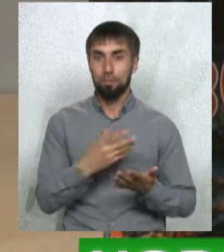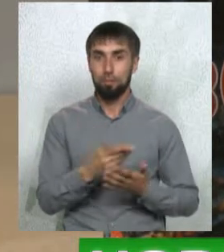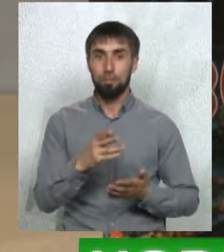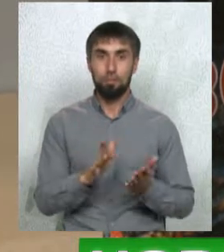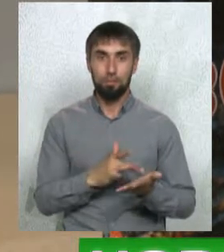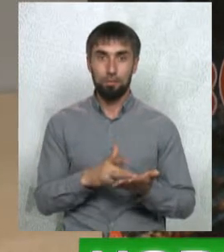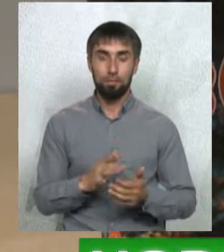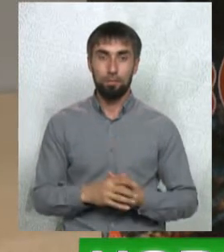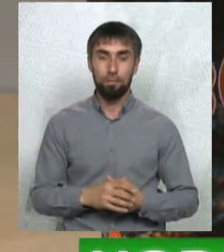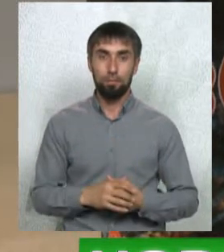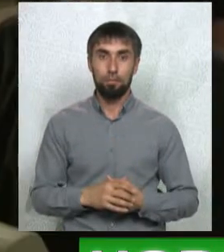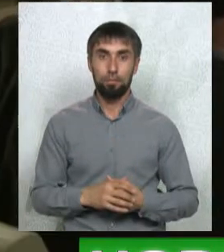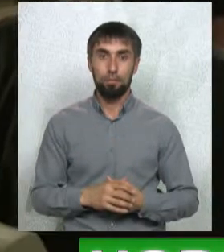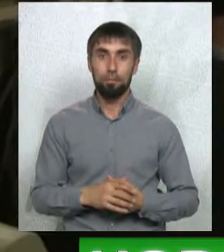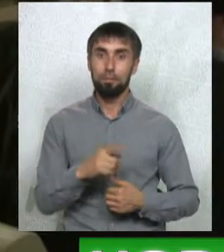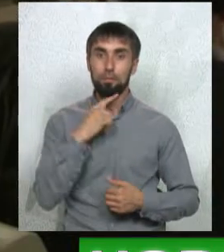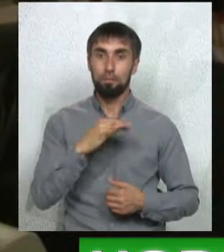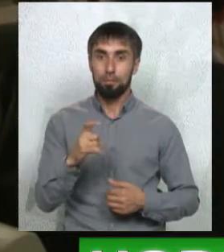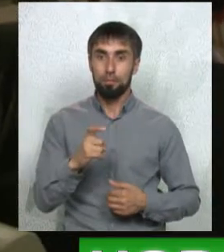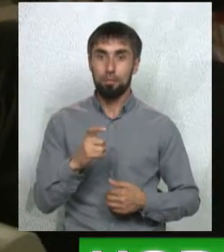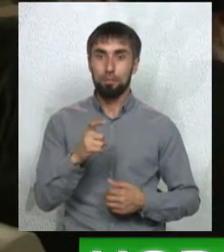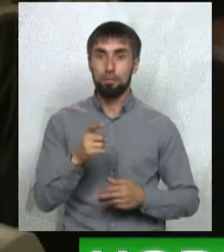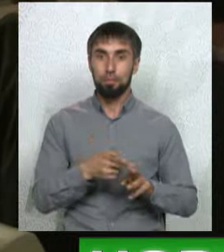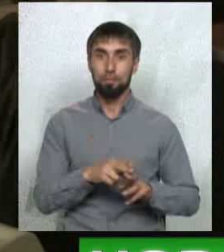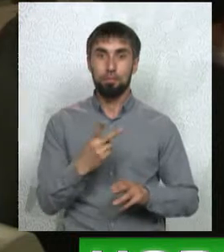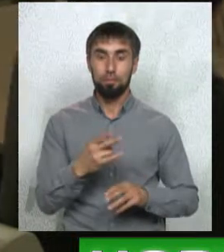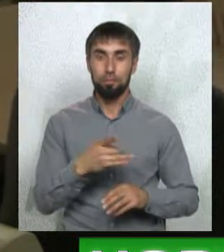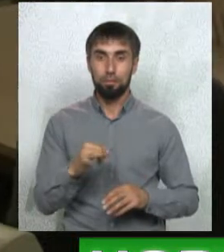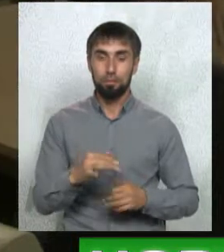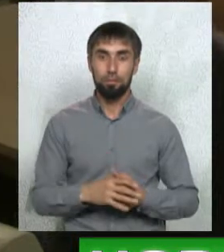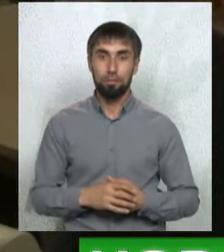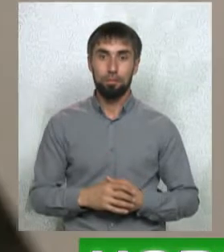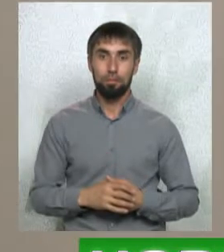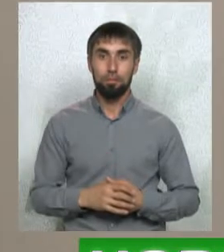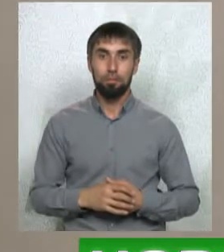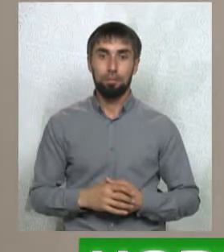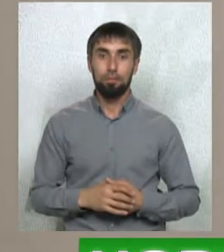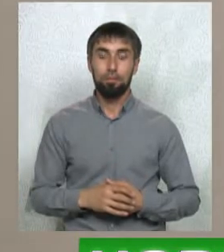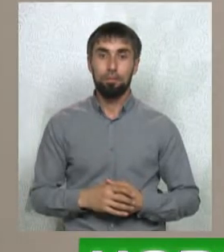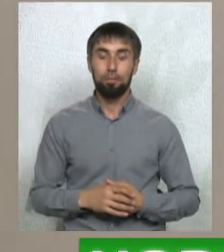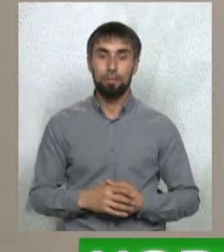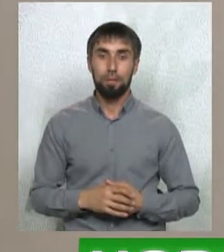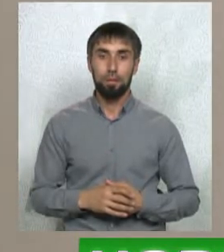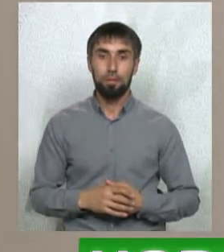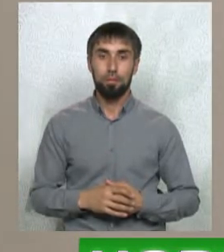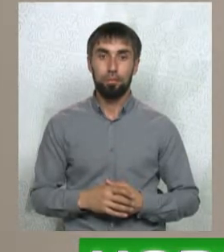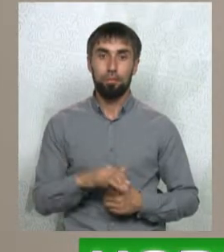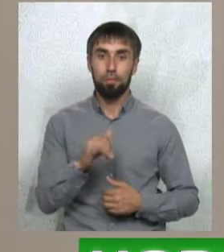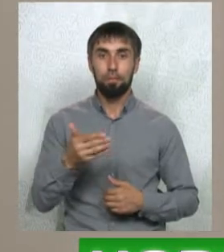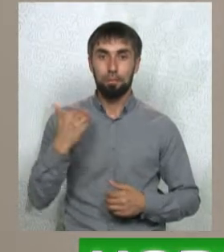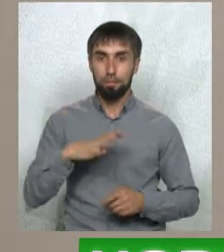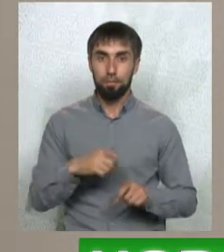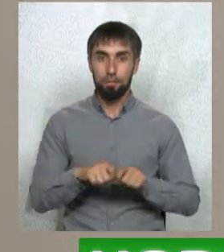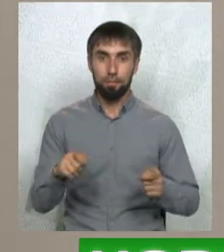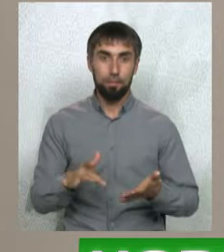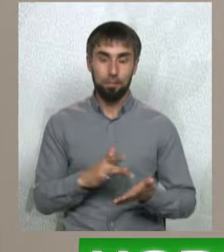книг: «Возмездие», «Ингушский дух», «Рыцарь Кавказа» и две книги из серии о Беке Ботове. У него и раньше были изданы книги,